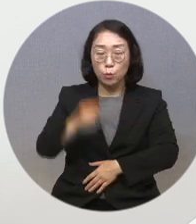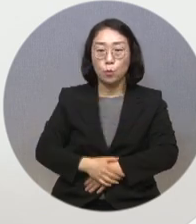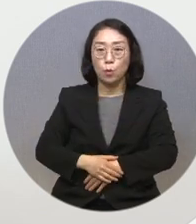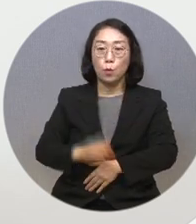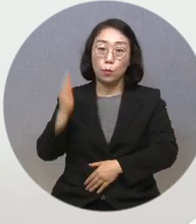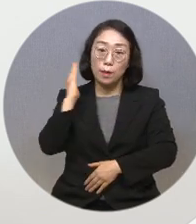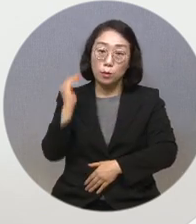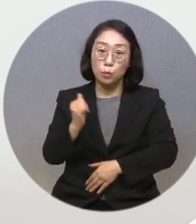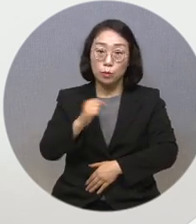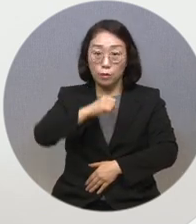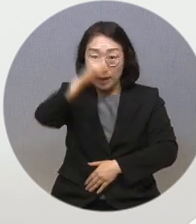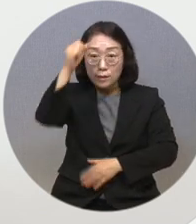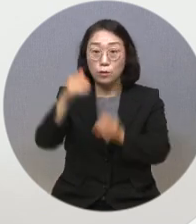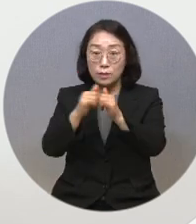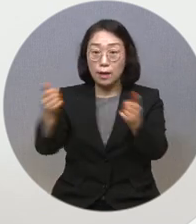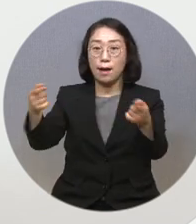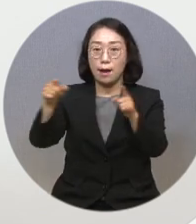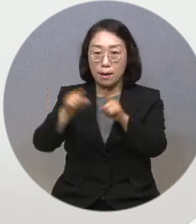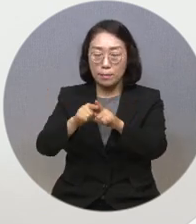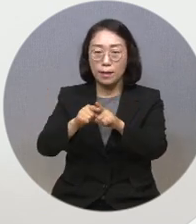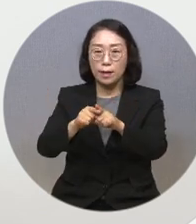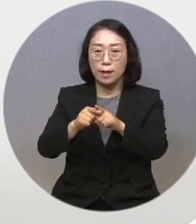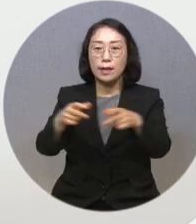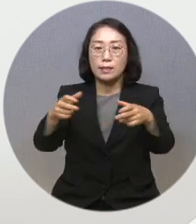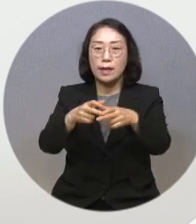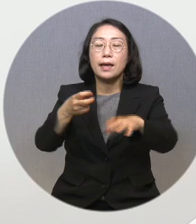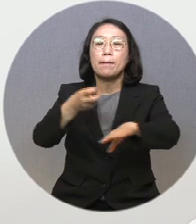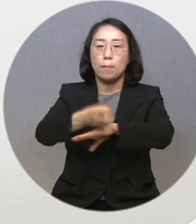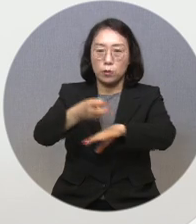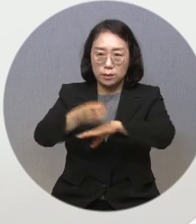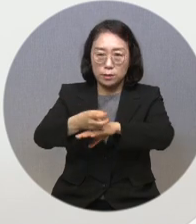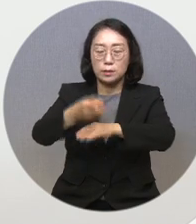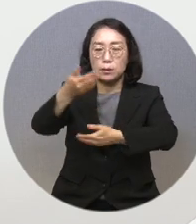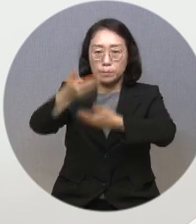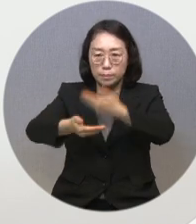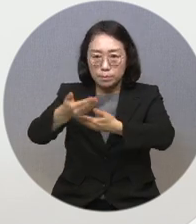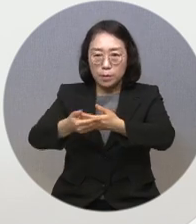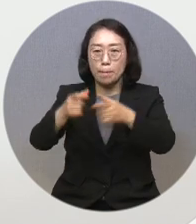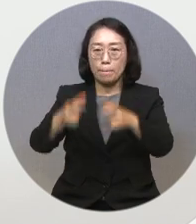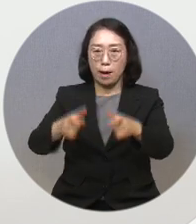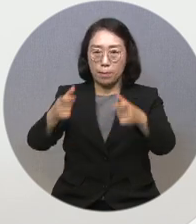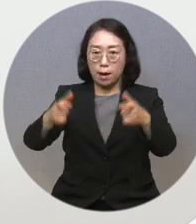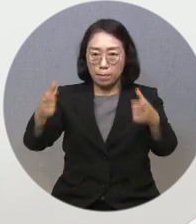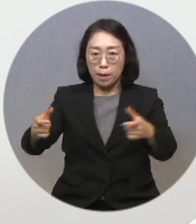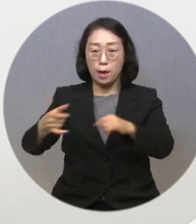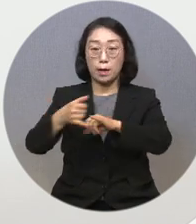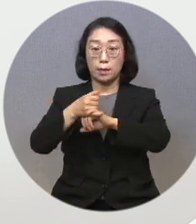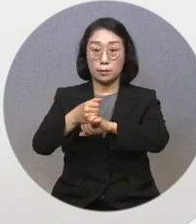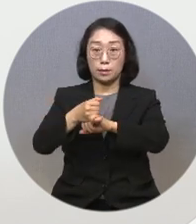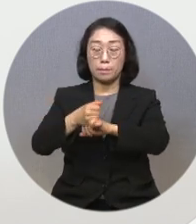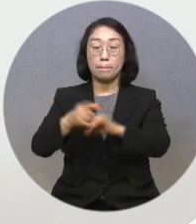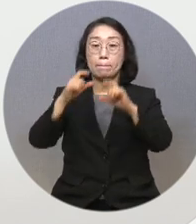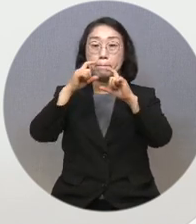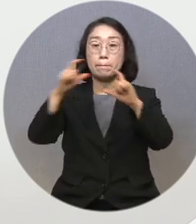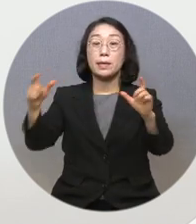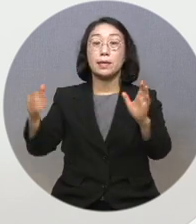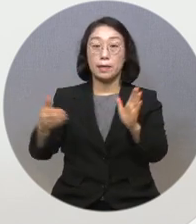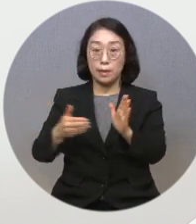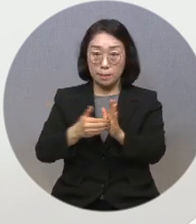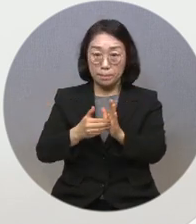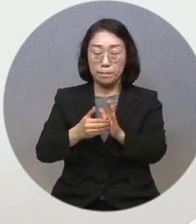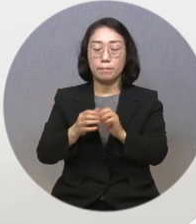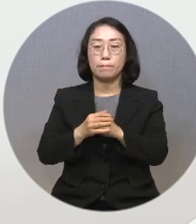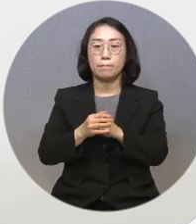당선인과 저는 장애인 저상버스를 시외 광역 고속버스를 확대 운영하는 것을 슈츠 공약으로 가장 먼저 약속